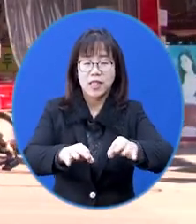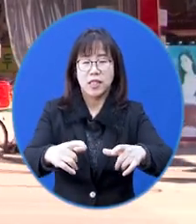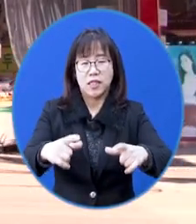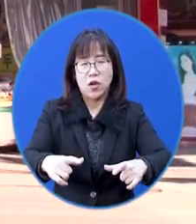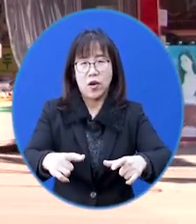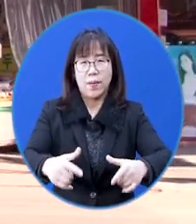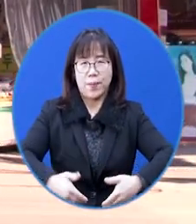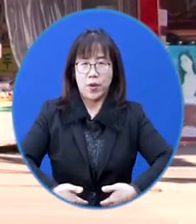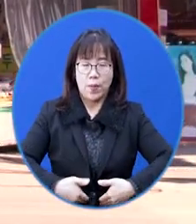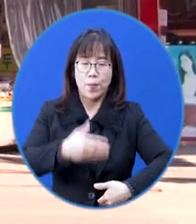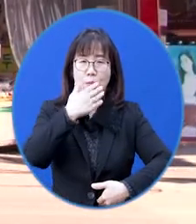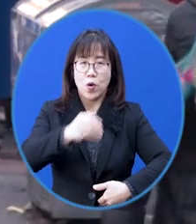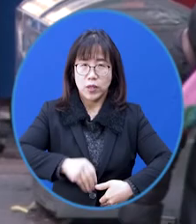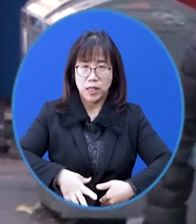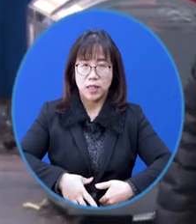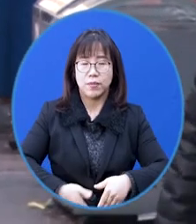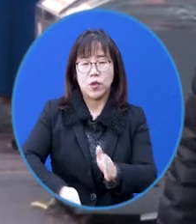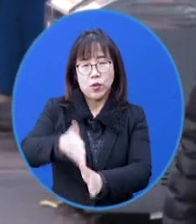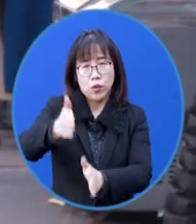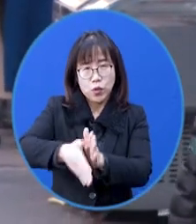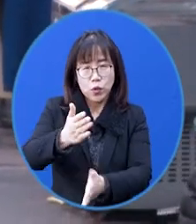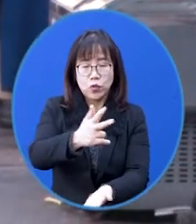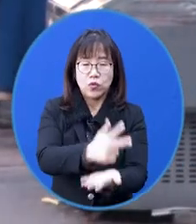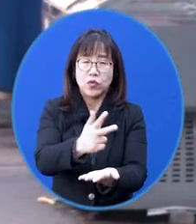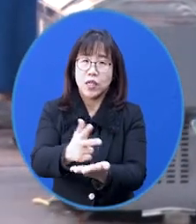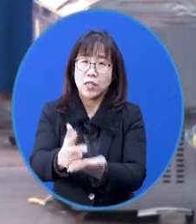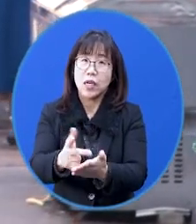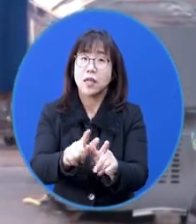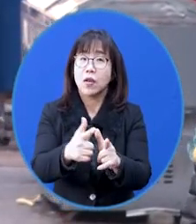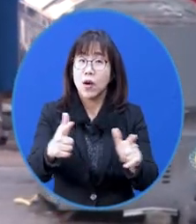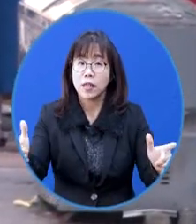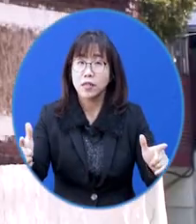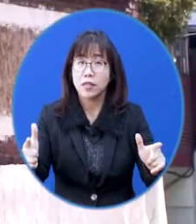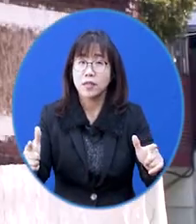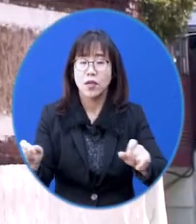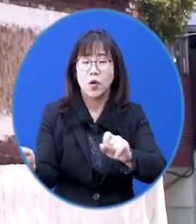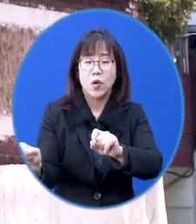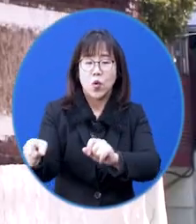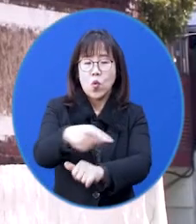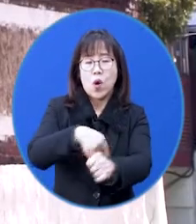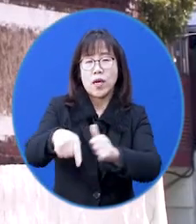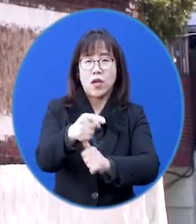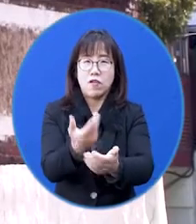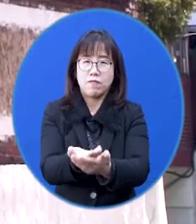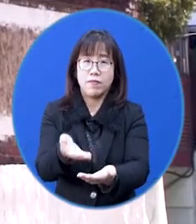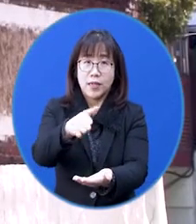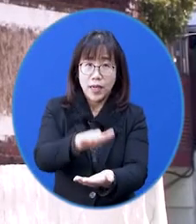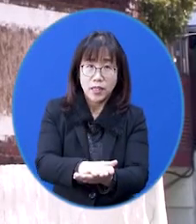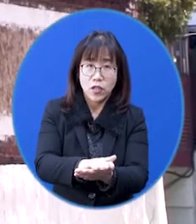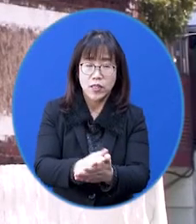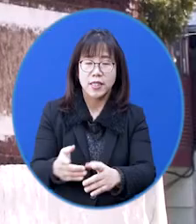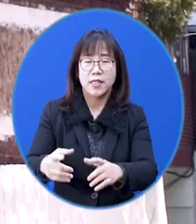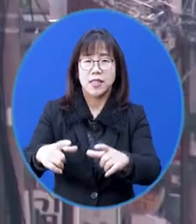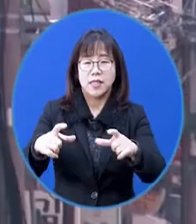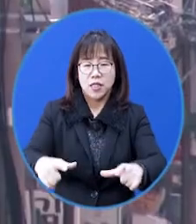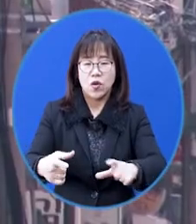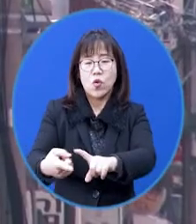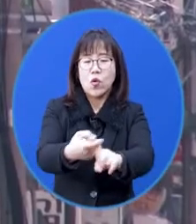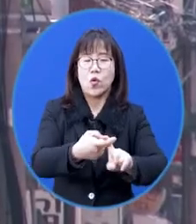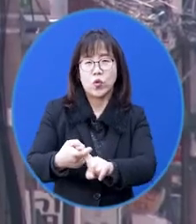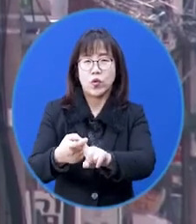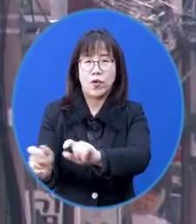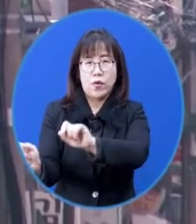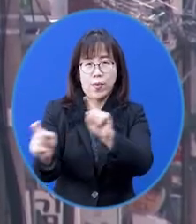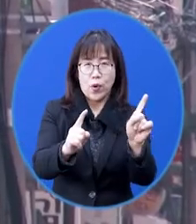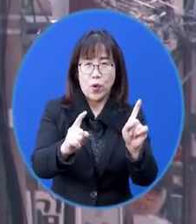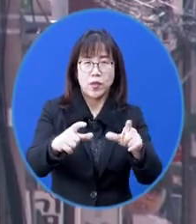앞으로 지역에 필요한 복지시설, 도로, 담장, 주차장 등 물리적 환경 개선과 함께 지역